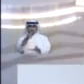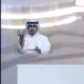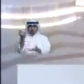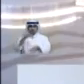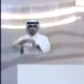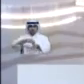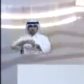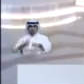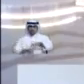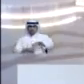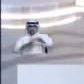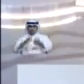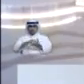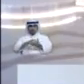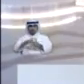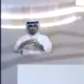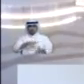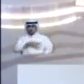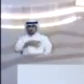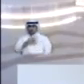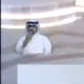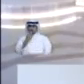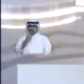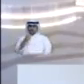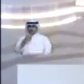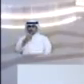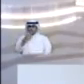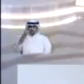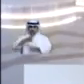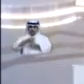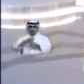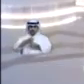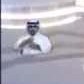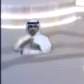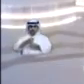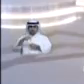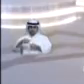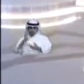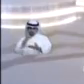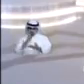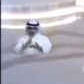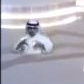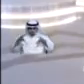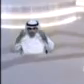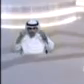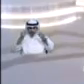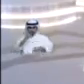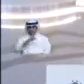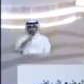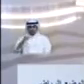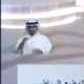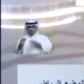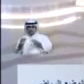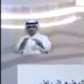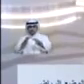مرجع، وهو ما حدث اليوم في جلسة اليوم مرجع إلى جميع الأخوة النواب فيما يخص خارطة الطريق